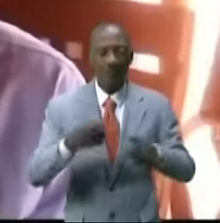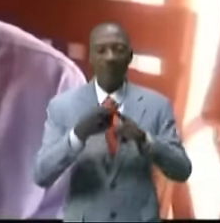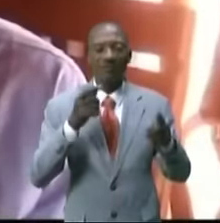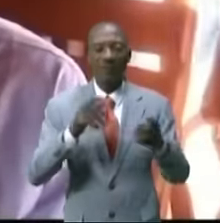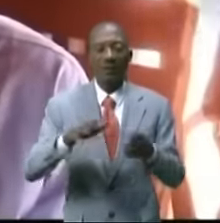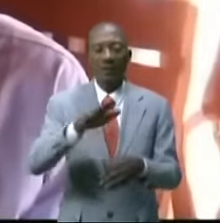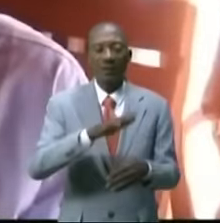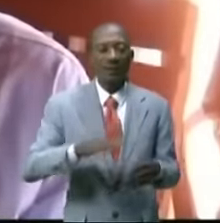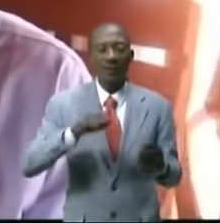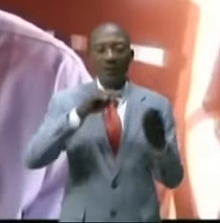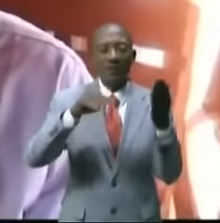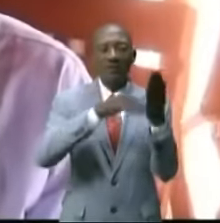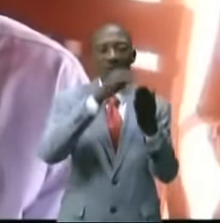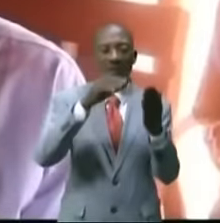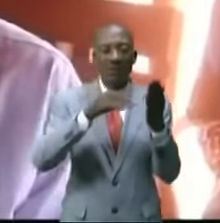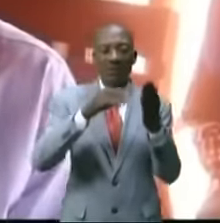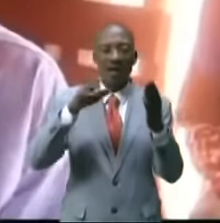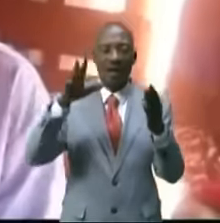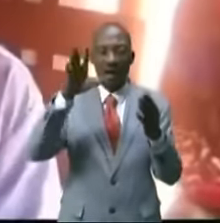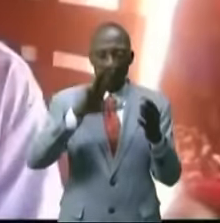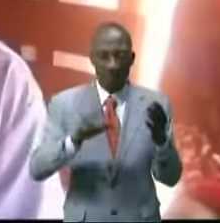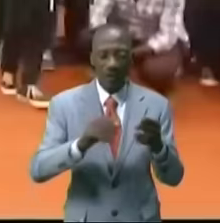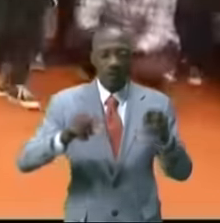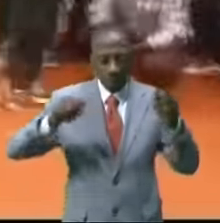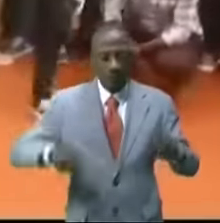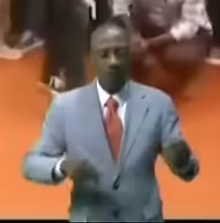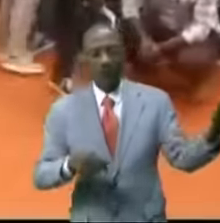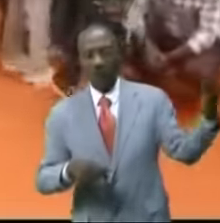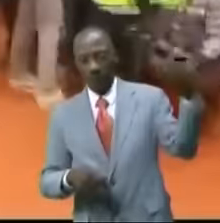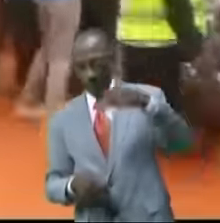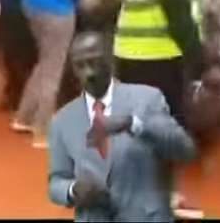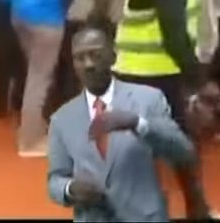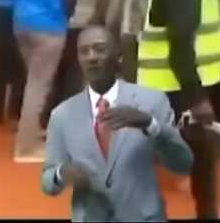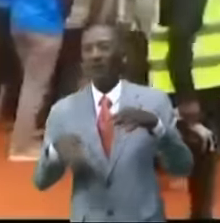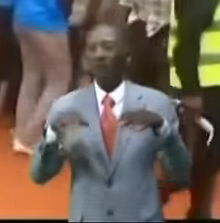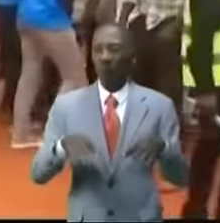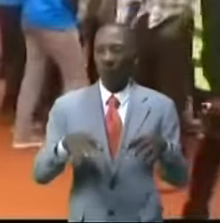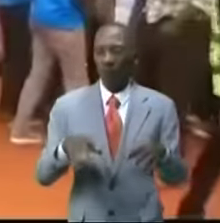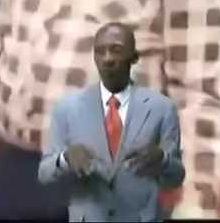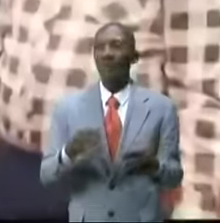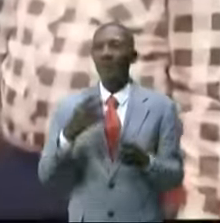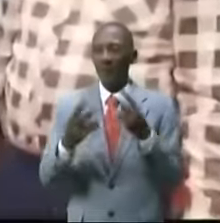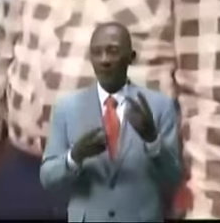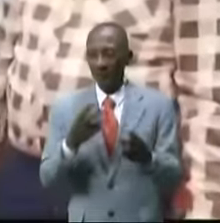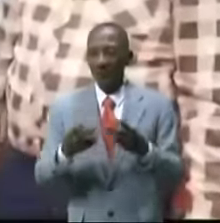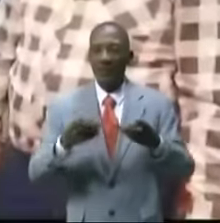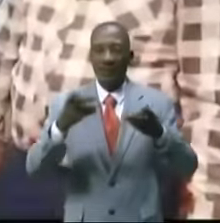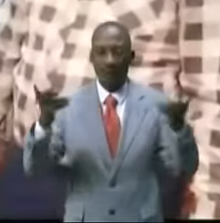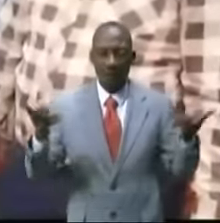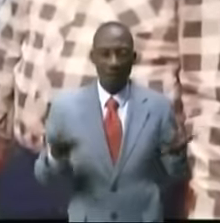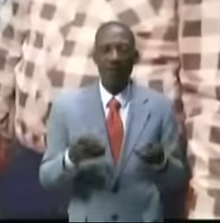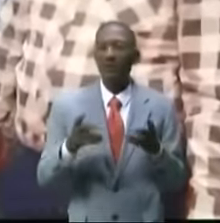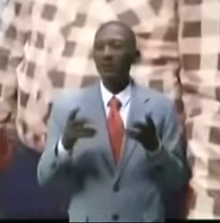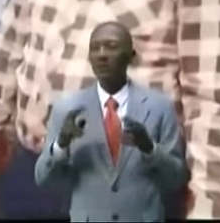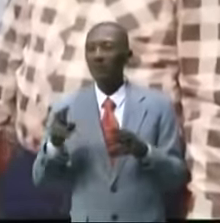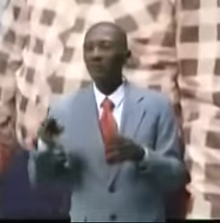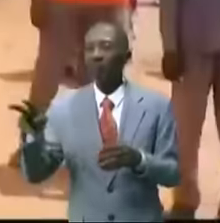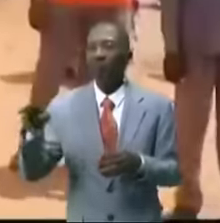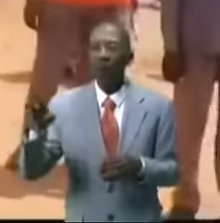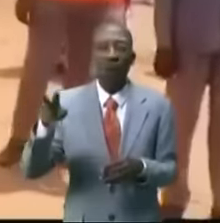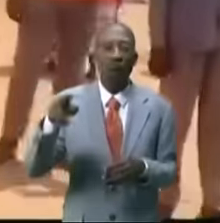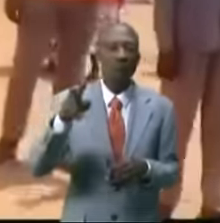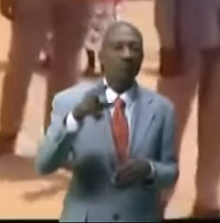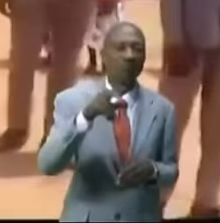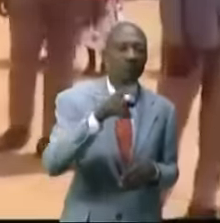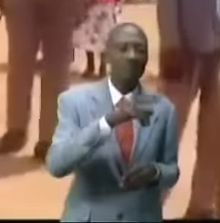la cohabitation pacifique et a également salué le geste combien important de ces derniers qui a octroyé un lopin de terre